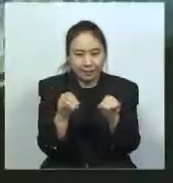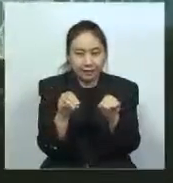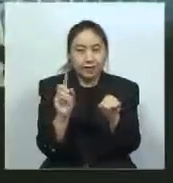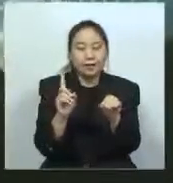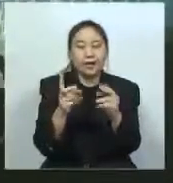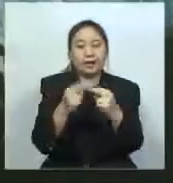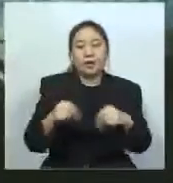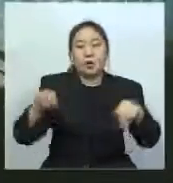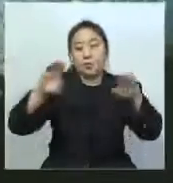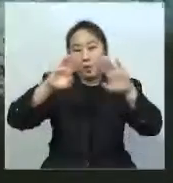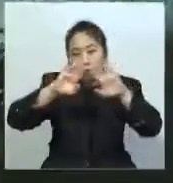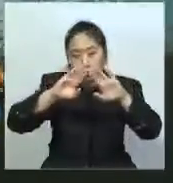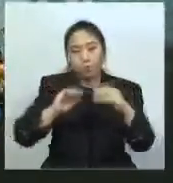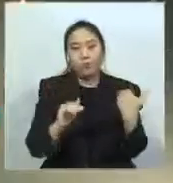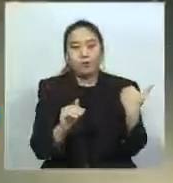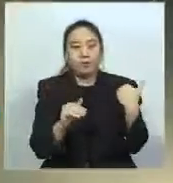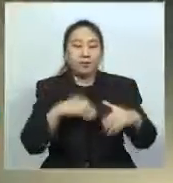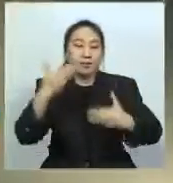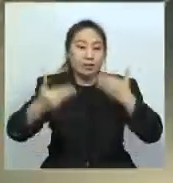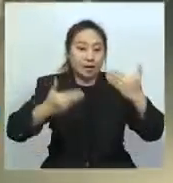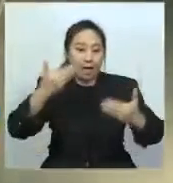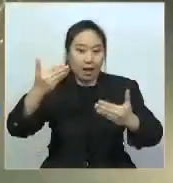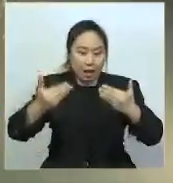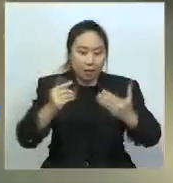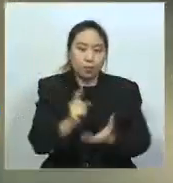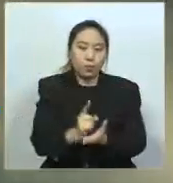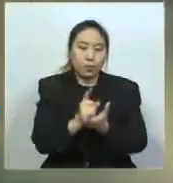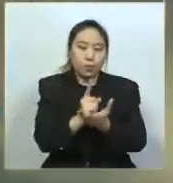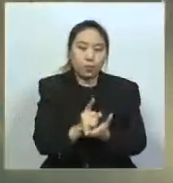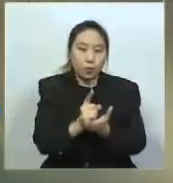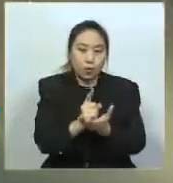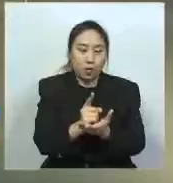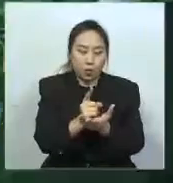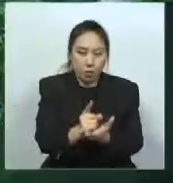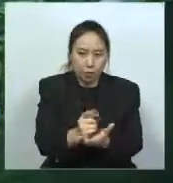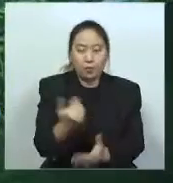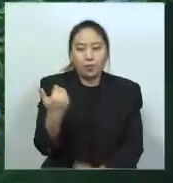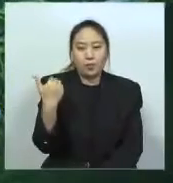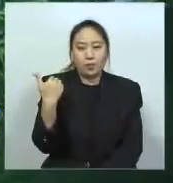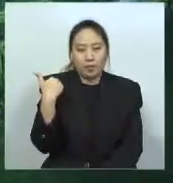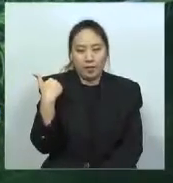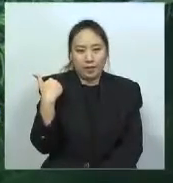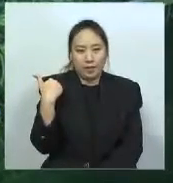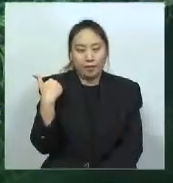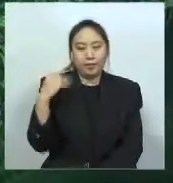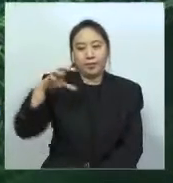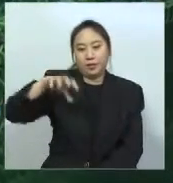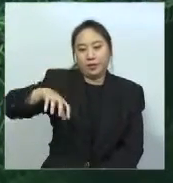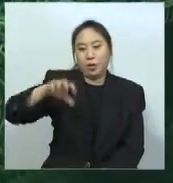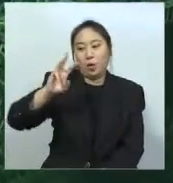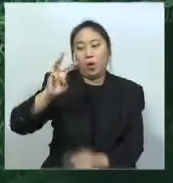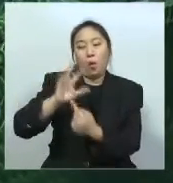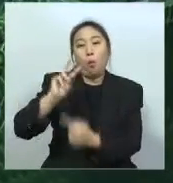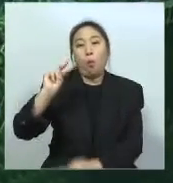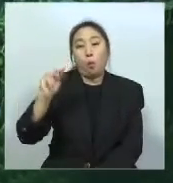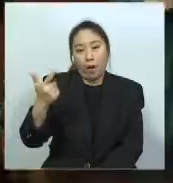จังหวัดนครปฐมค่ะที่นั่นก็มีการจัดกิจกรรมงานวันลอยกระทงคืนเพลงามอารามพระราชวังสนาม